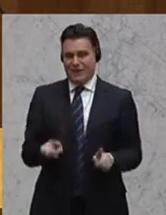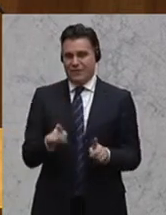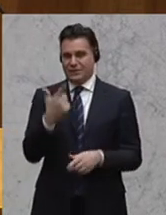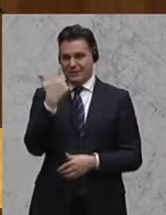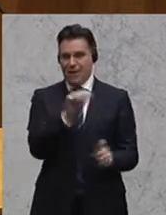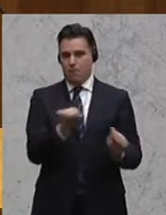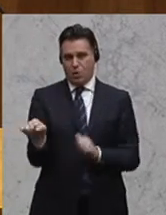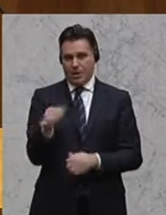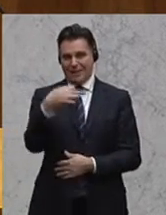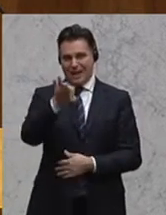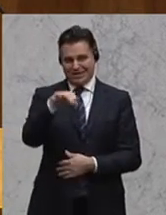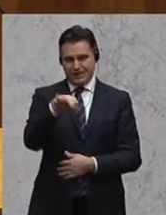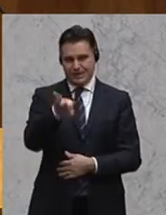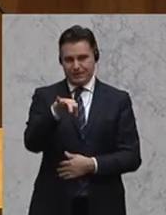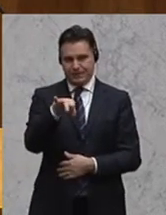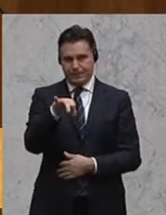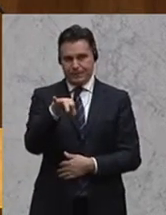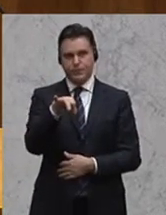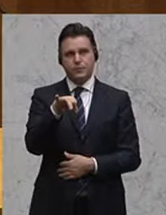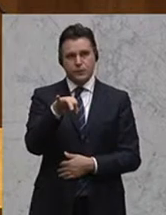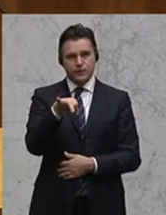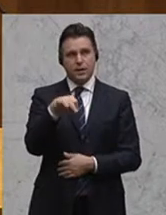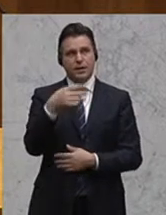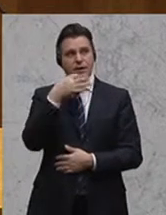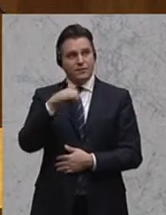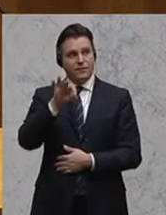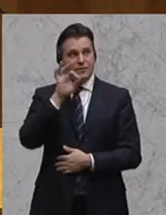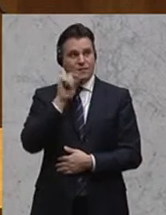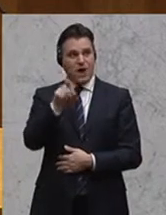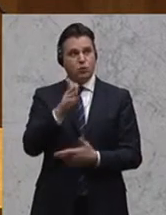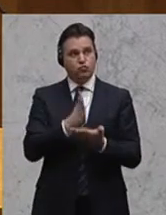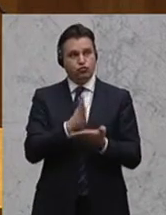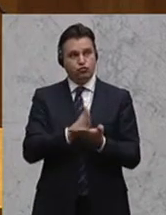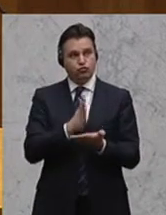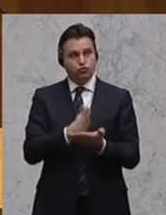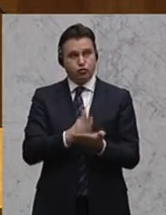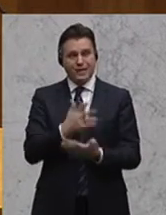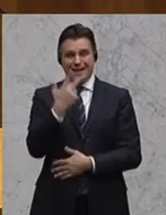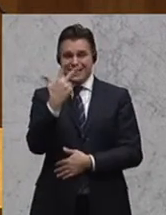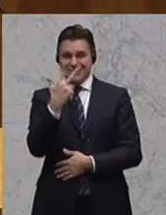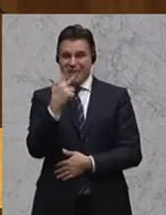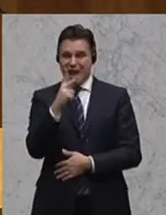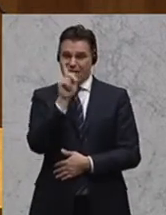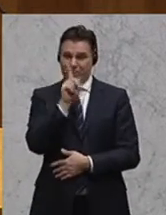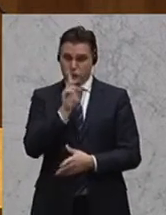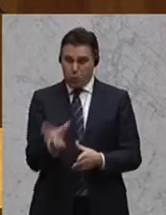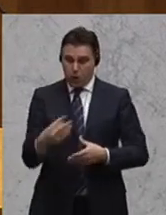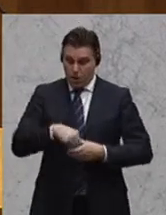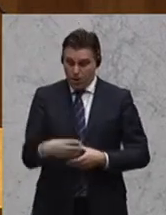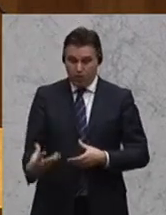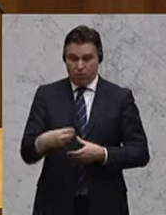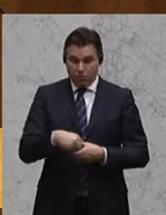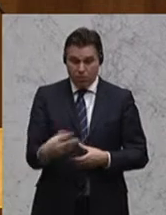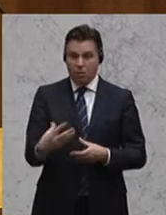überhaupt zulässig ist. Das ist, wenn eine Frau schon mehr als 3 Versuche einer In-vitro-Fertilisation gehabt